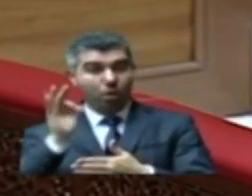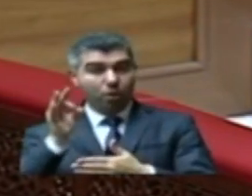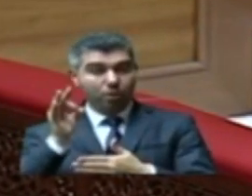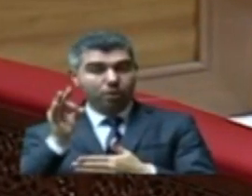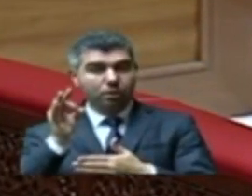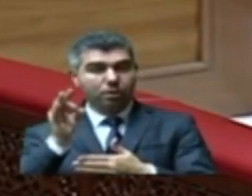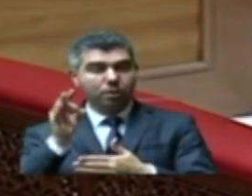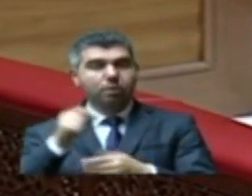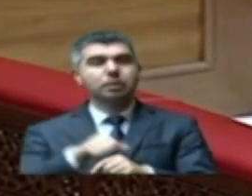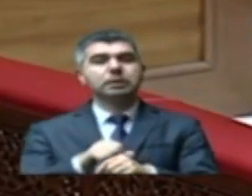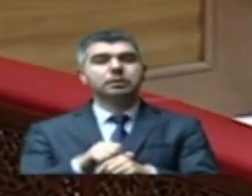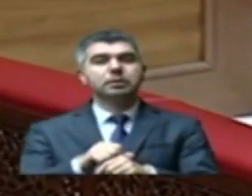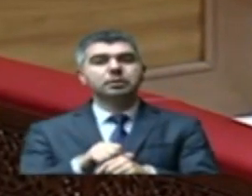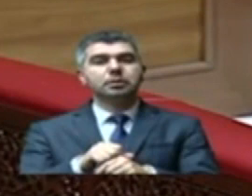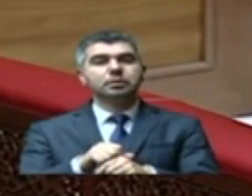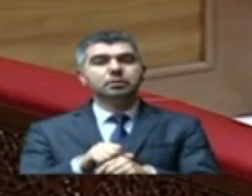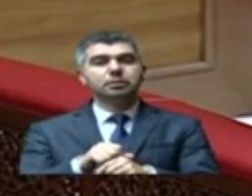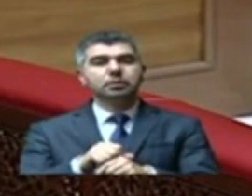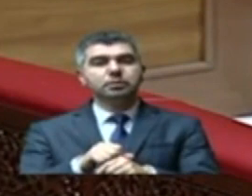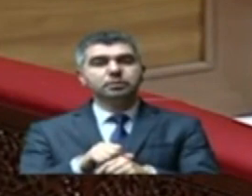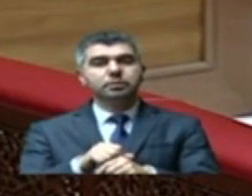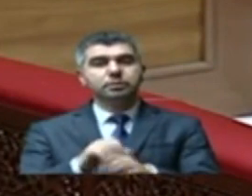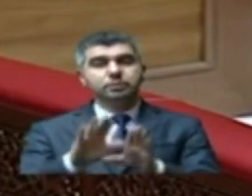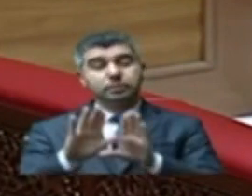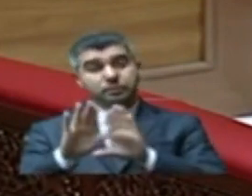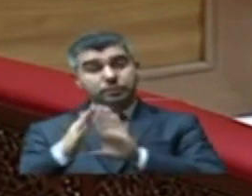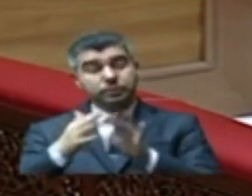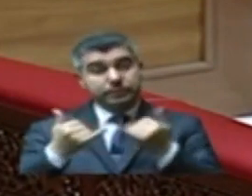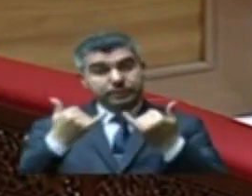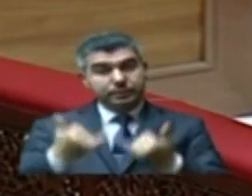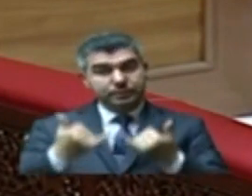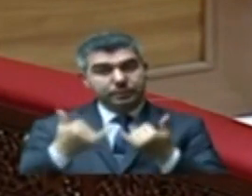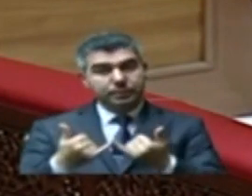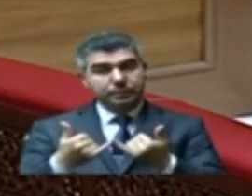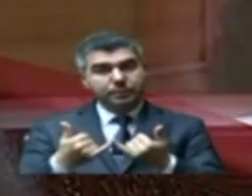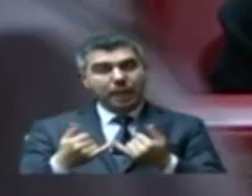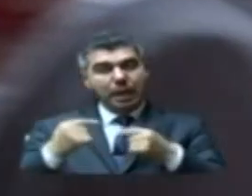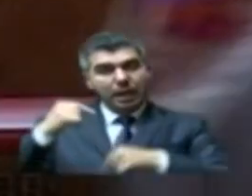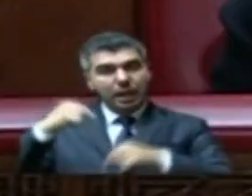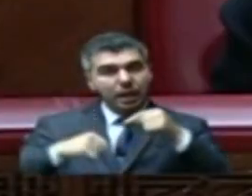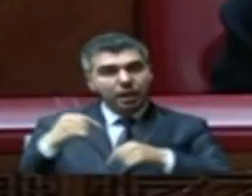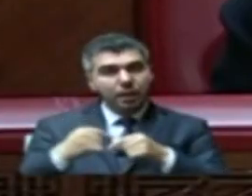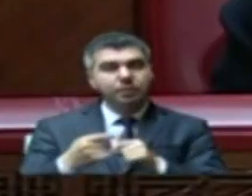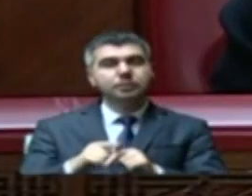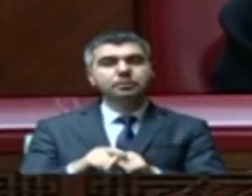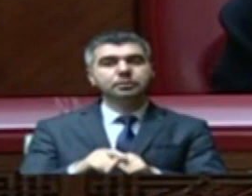الدولة، على أنه كاين أسواق دابا اللي كتجيب اللي كيدخلوا